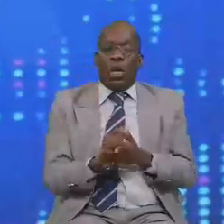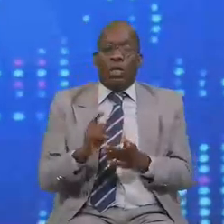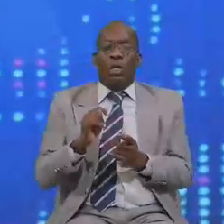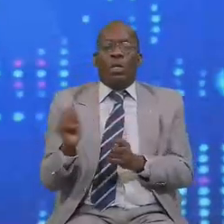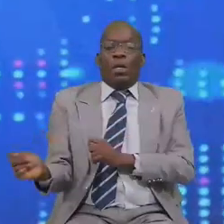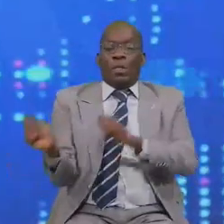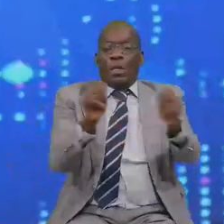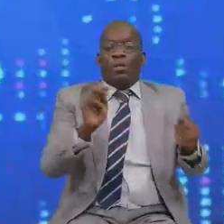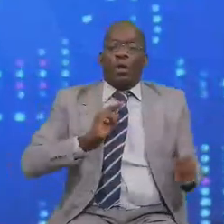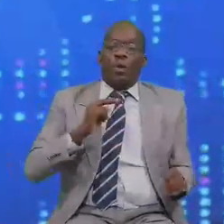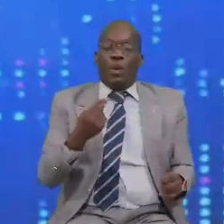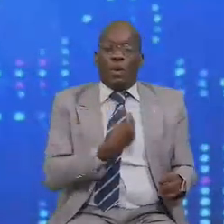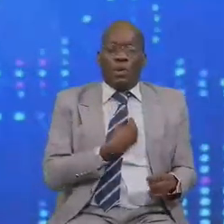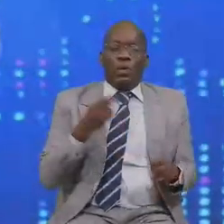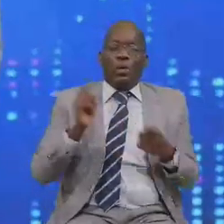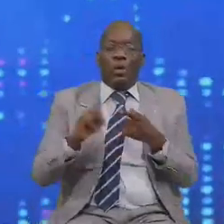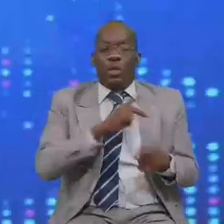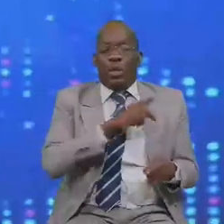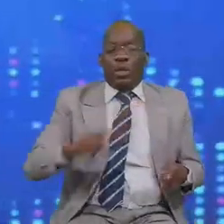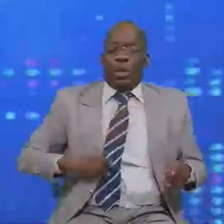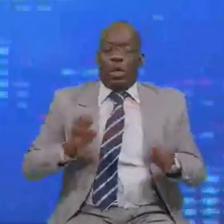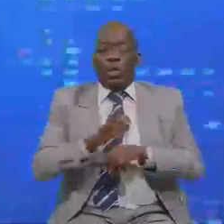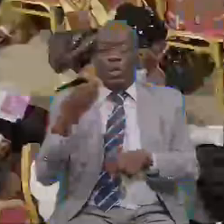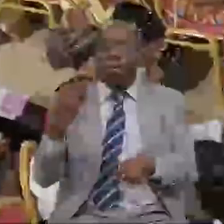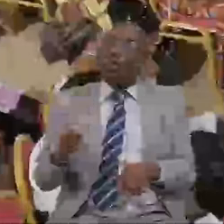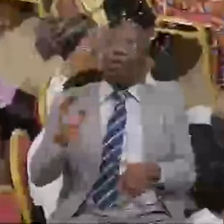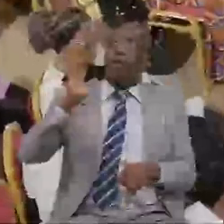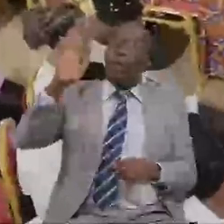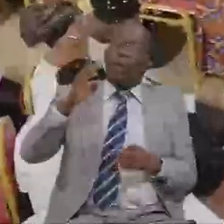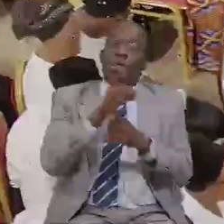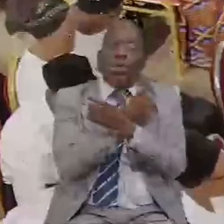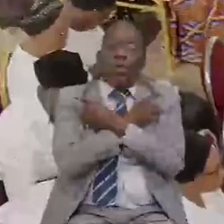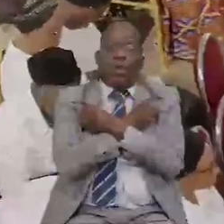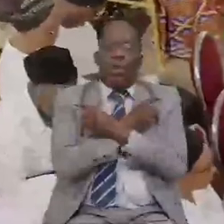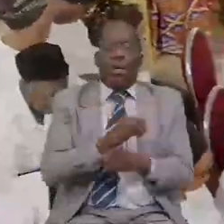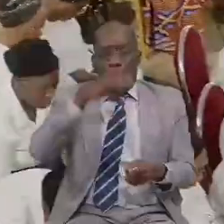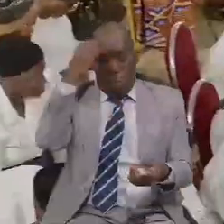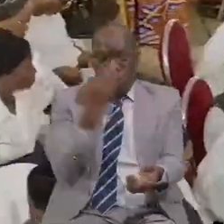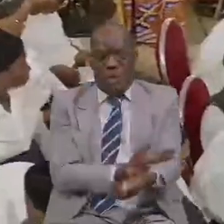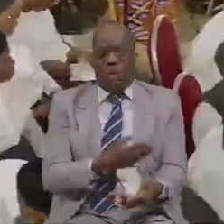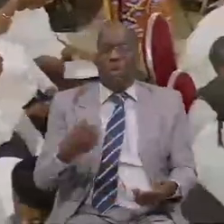Parce que c'est lui qui nous transporte dans le royaume de son Fils d'amour. Romains 8,